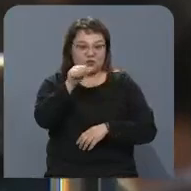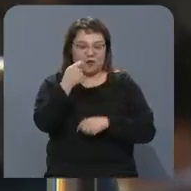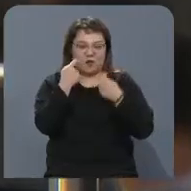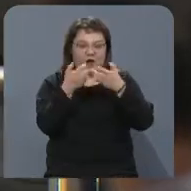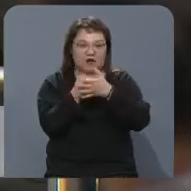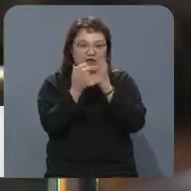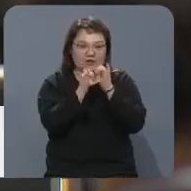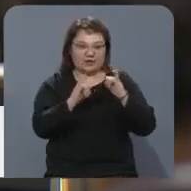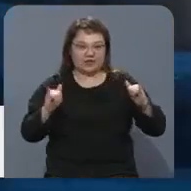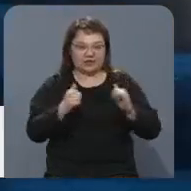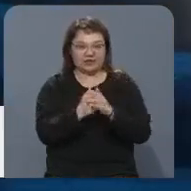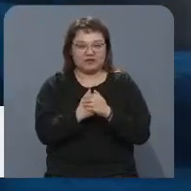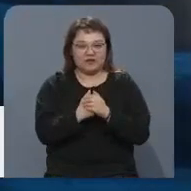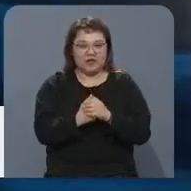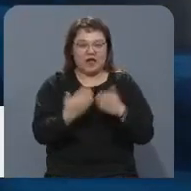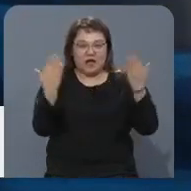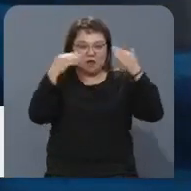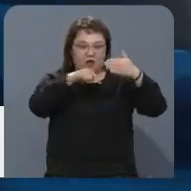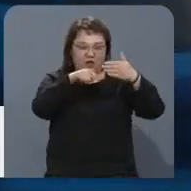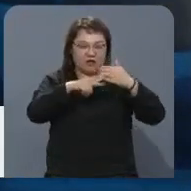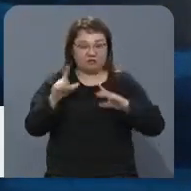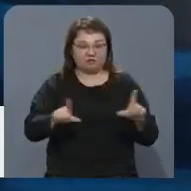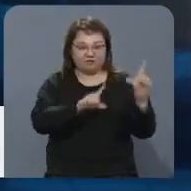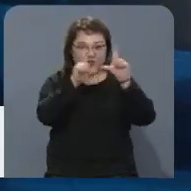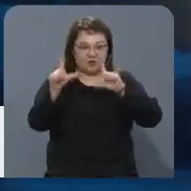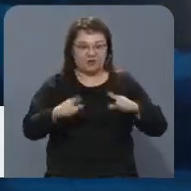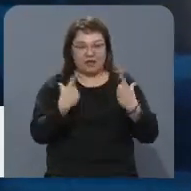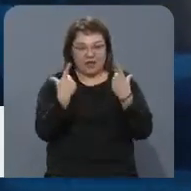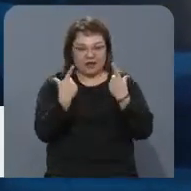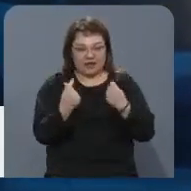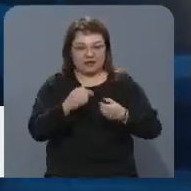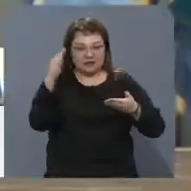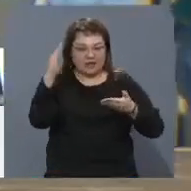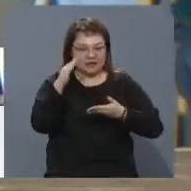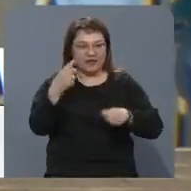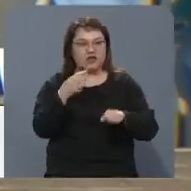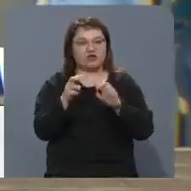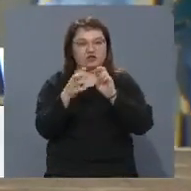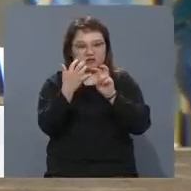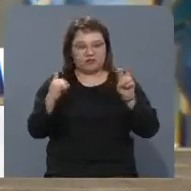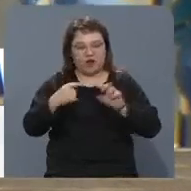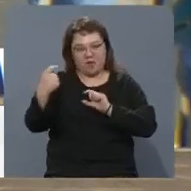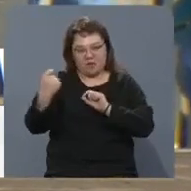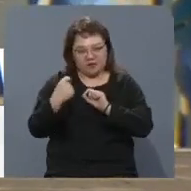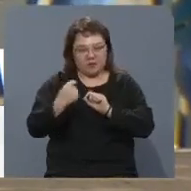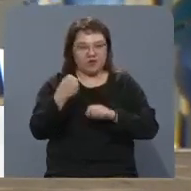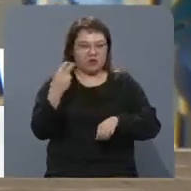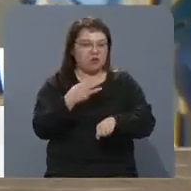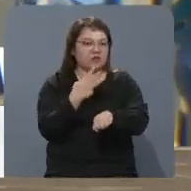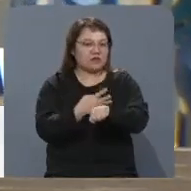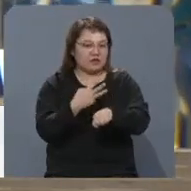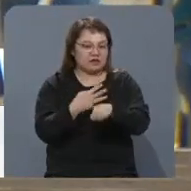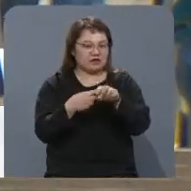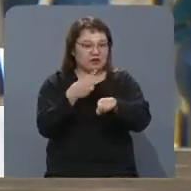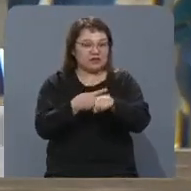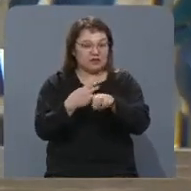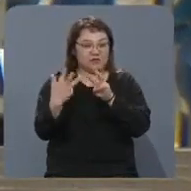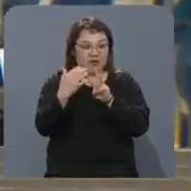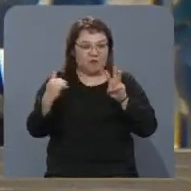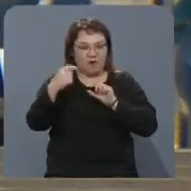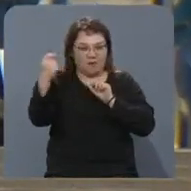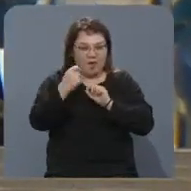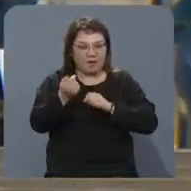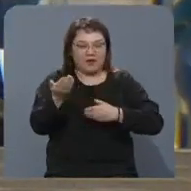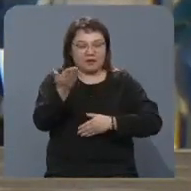이 학생은 학교 기숙사생으로 같은 기숙사생 20명과 밀접접촉 교사 3명이 검사를 받았지만 오늘